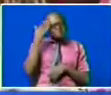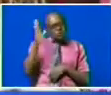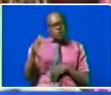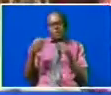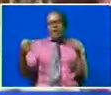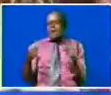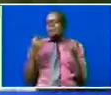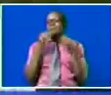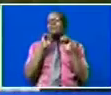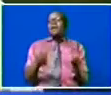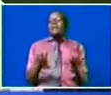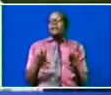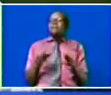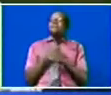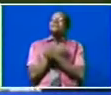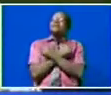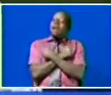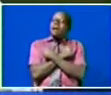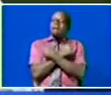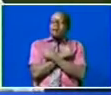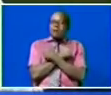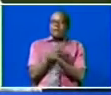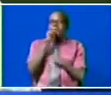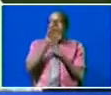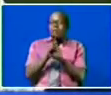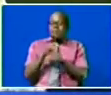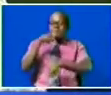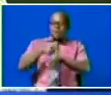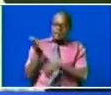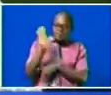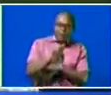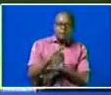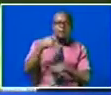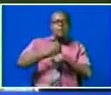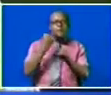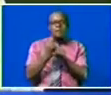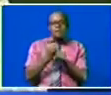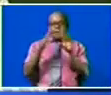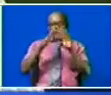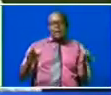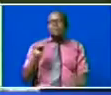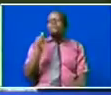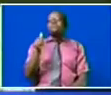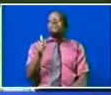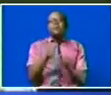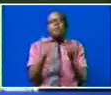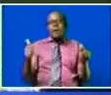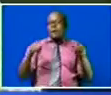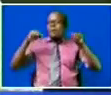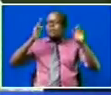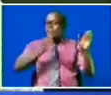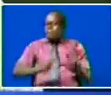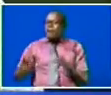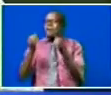kuonyesha ubaya. Alikuwa ameniahidi akitoka huko atatengeneza nyumba vizuri. Tulikuwa tumepanga